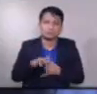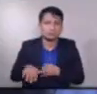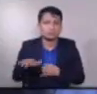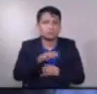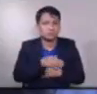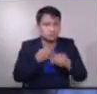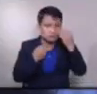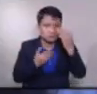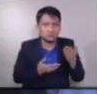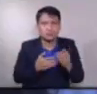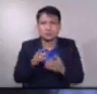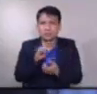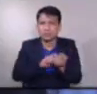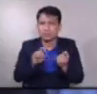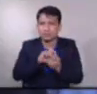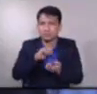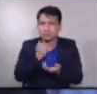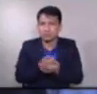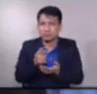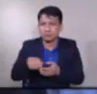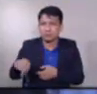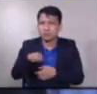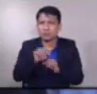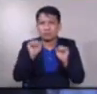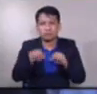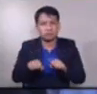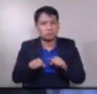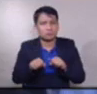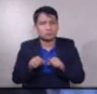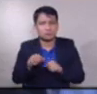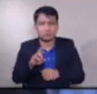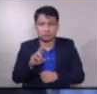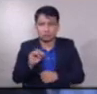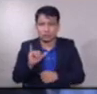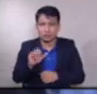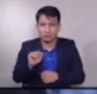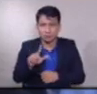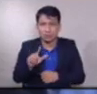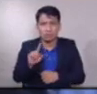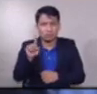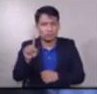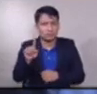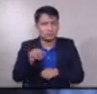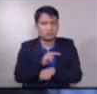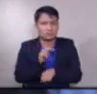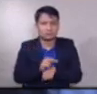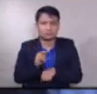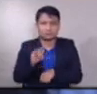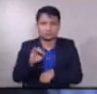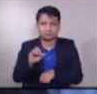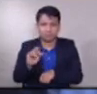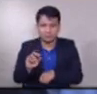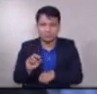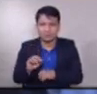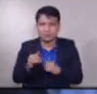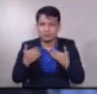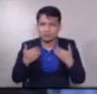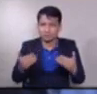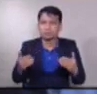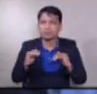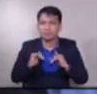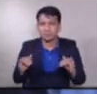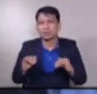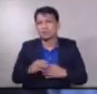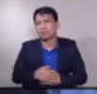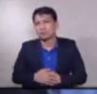already established 25 federal state regionate under the Royal Maharlika Tribes One Nation. So, okay. Stable po kami doon.